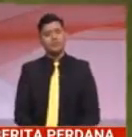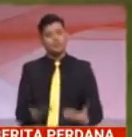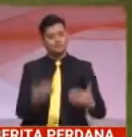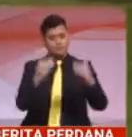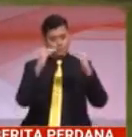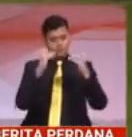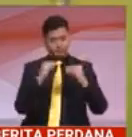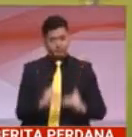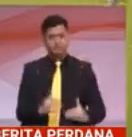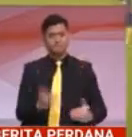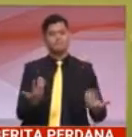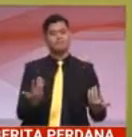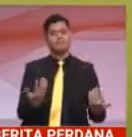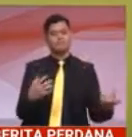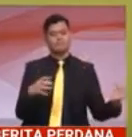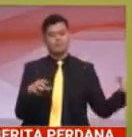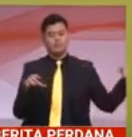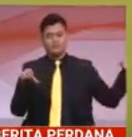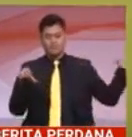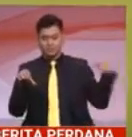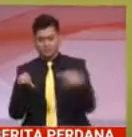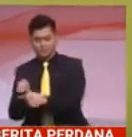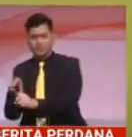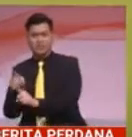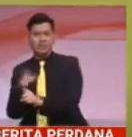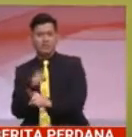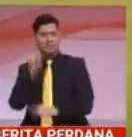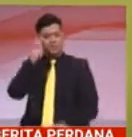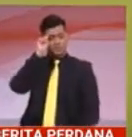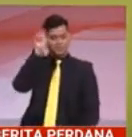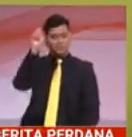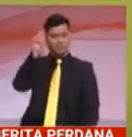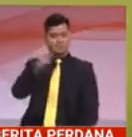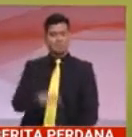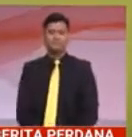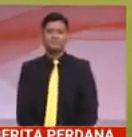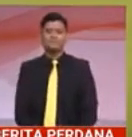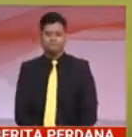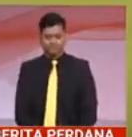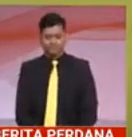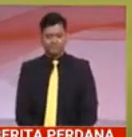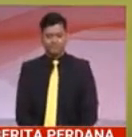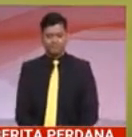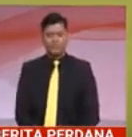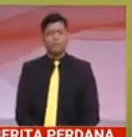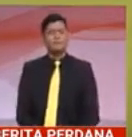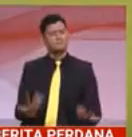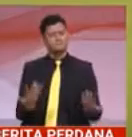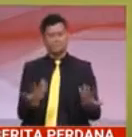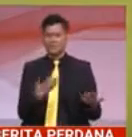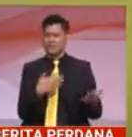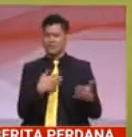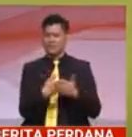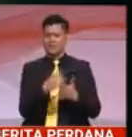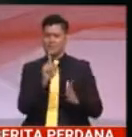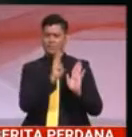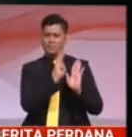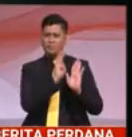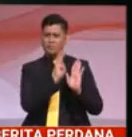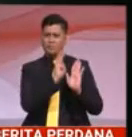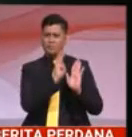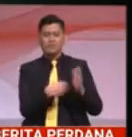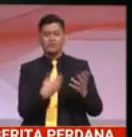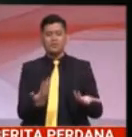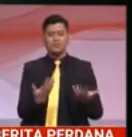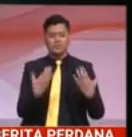ke-22 dengan rebatan rendah ke gawang KUFC sekaligus menewaskan penjaga gol Syarizan Ismail. Tidak sampai seminit, Jordan